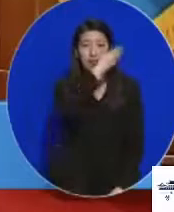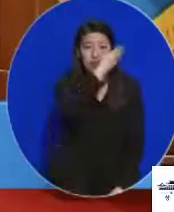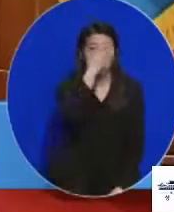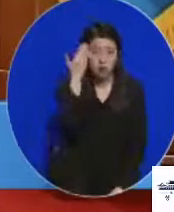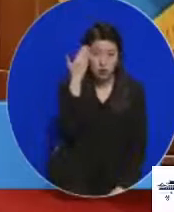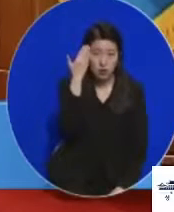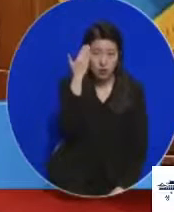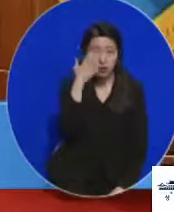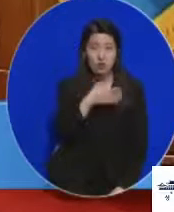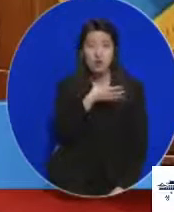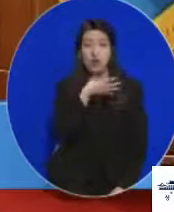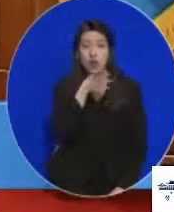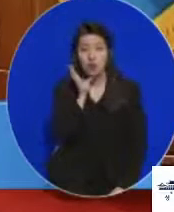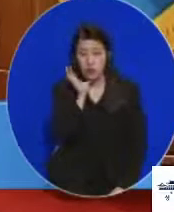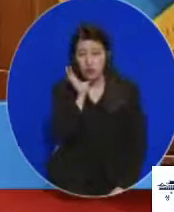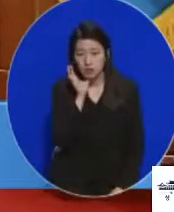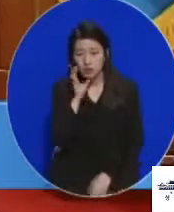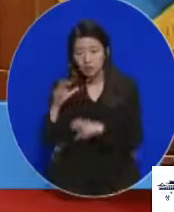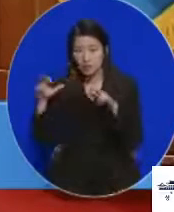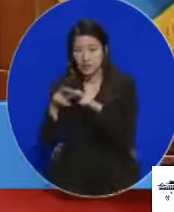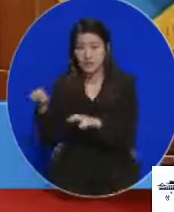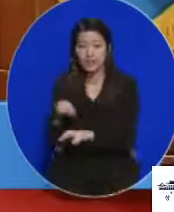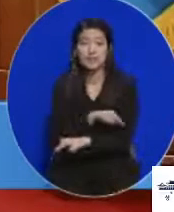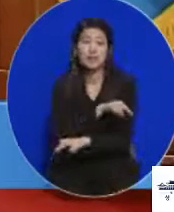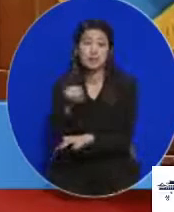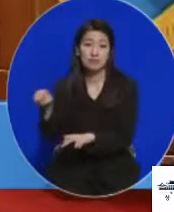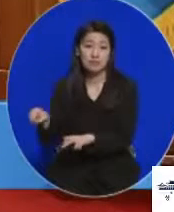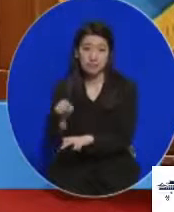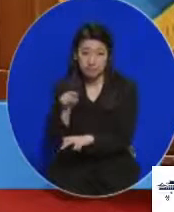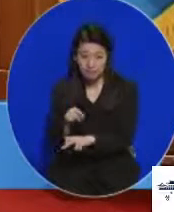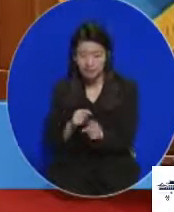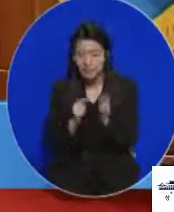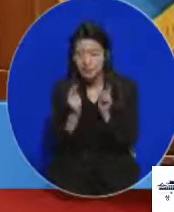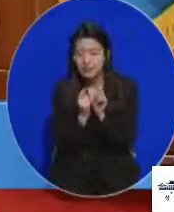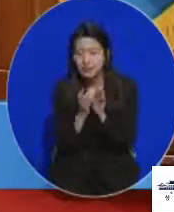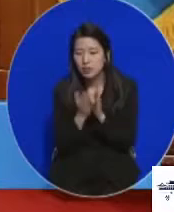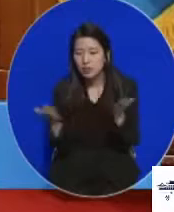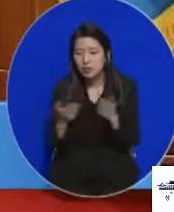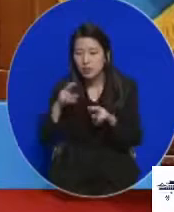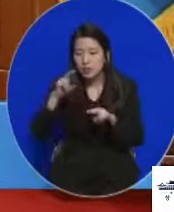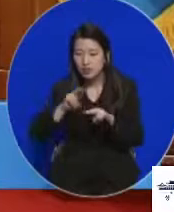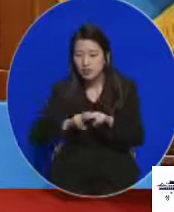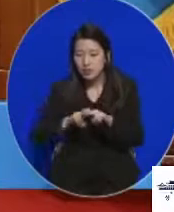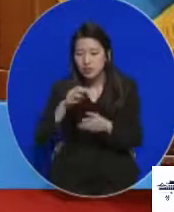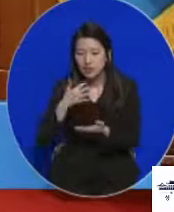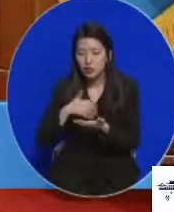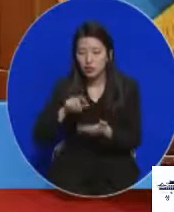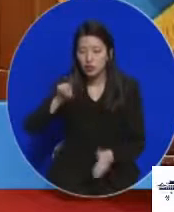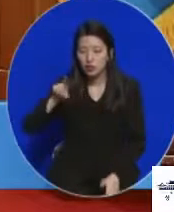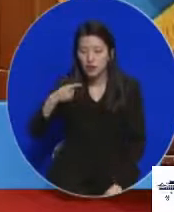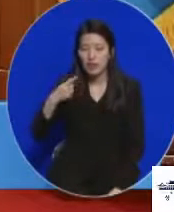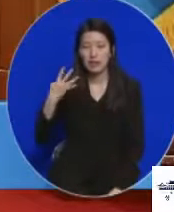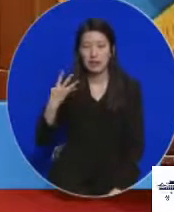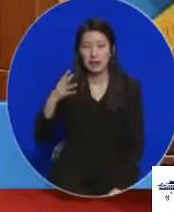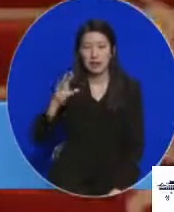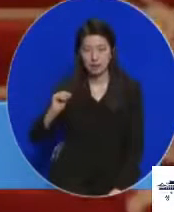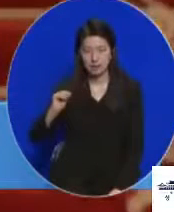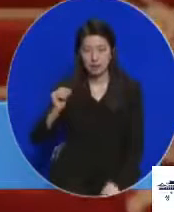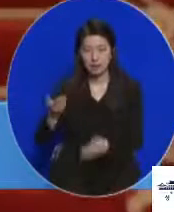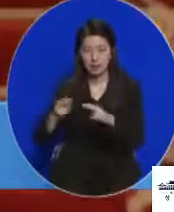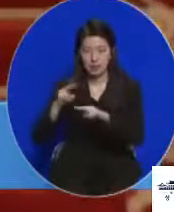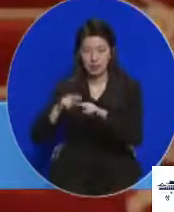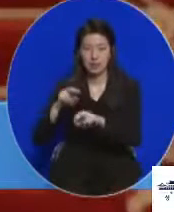장애를 비롯한 취약계층을 위해 직접 일자리 104만 개를 만들 예정입니다